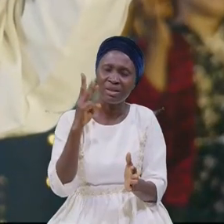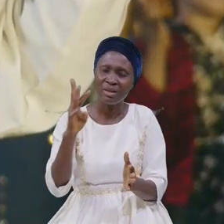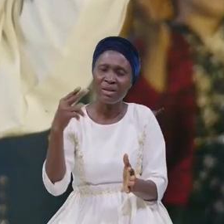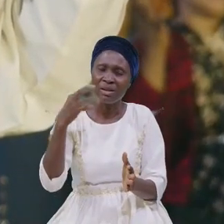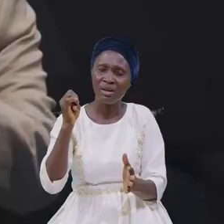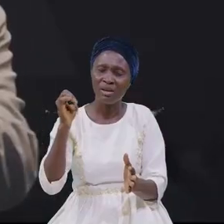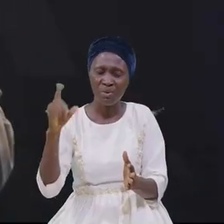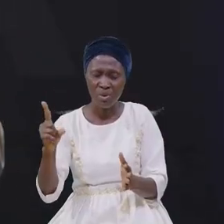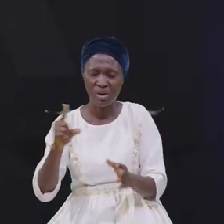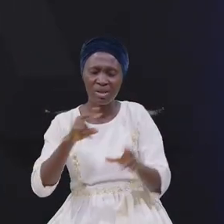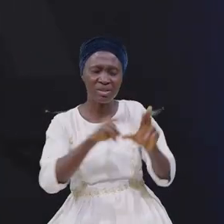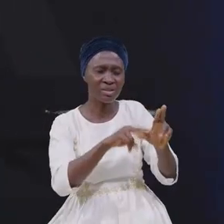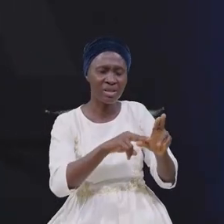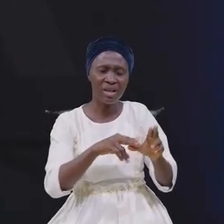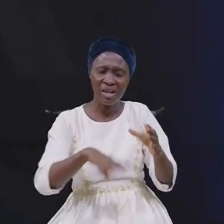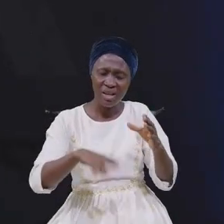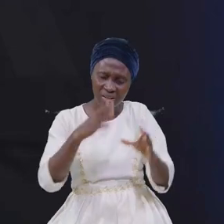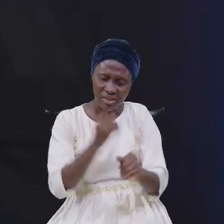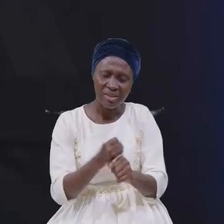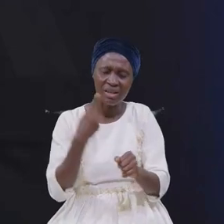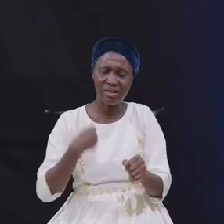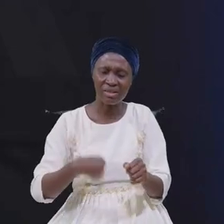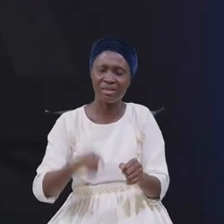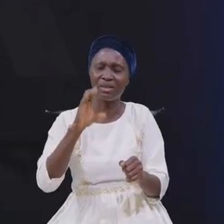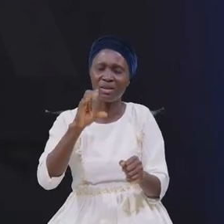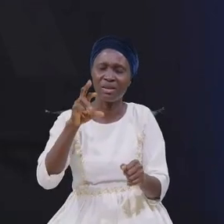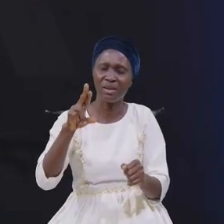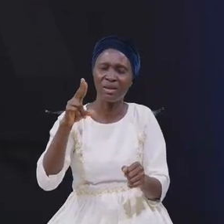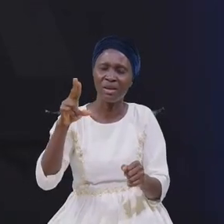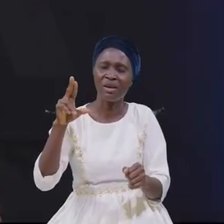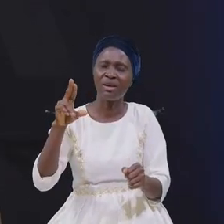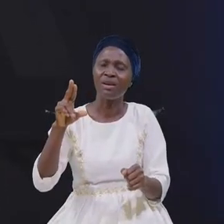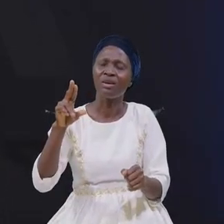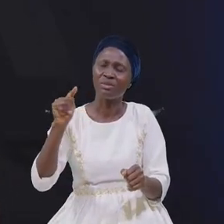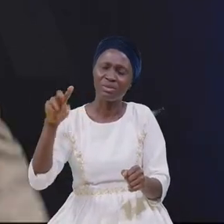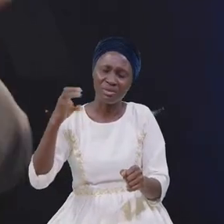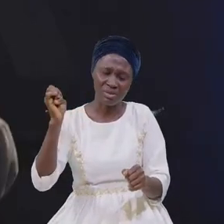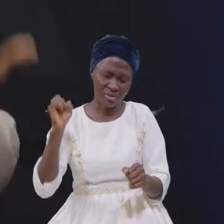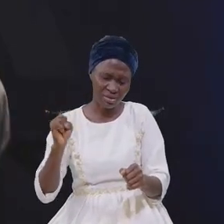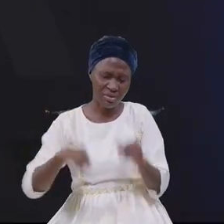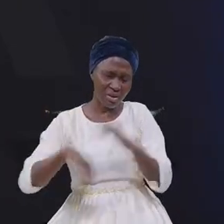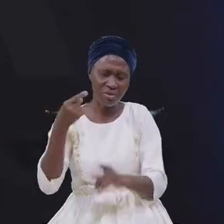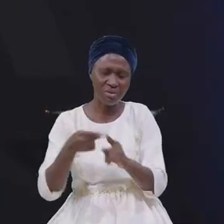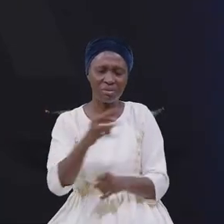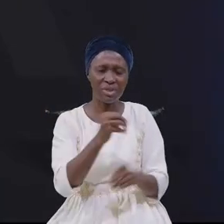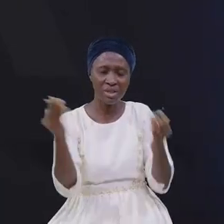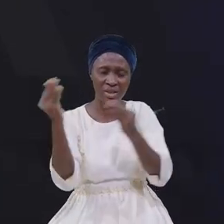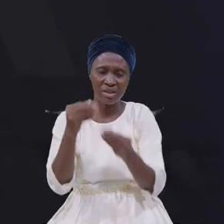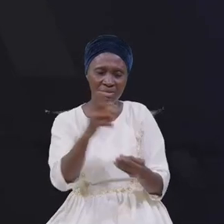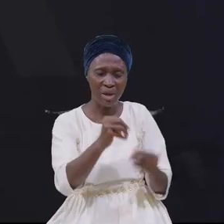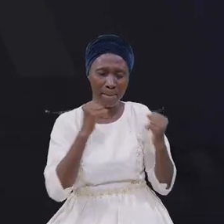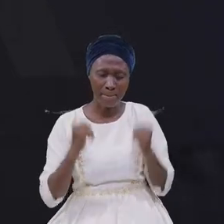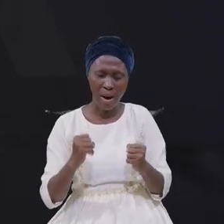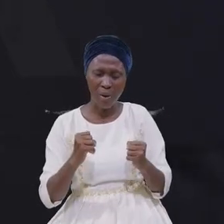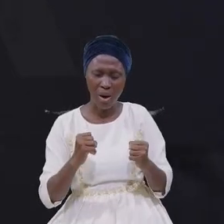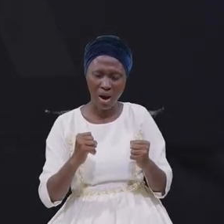du fauteuil roulant, ôte les béquilles de leurs mains, donne-leur la force, l'énergie, la puissance de